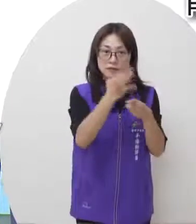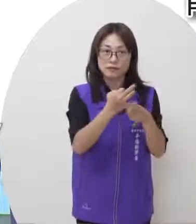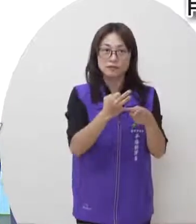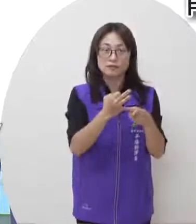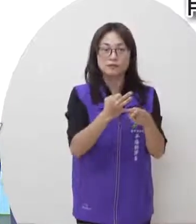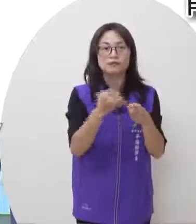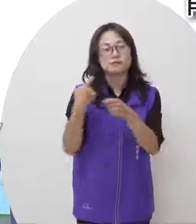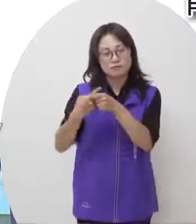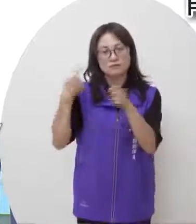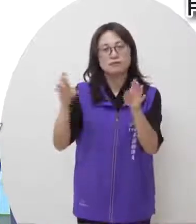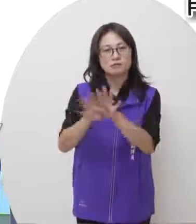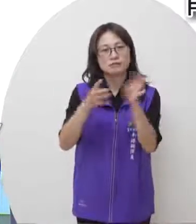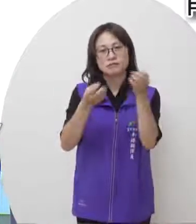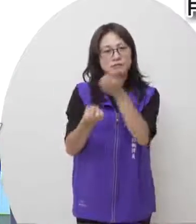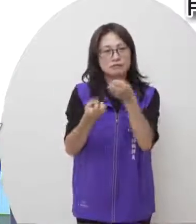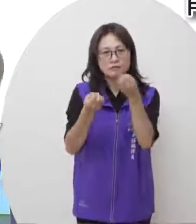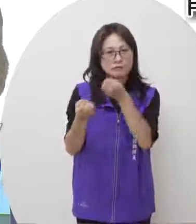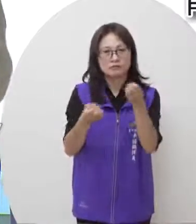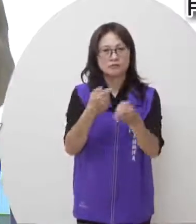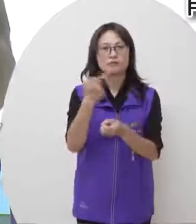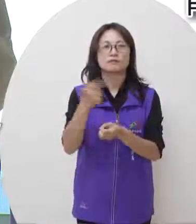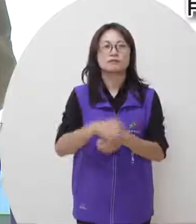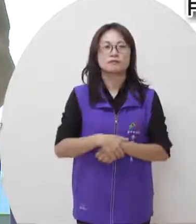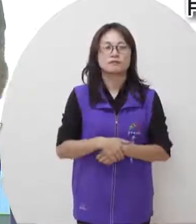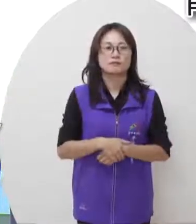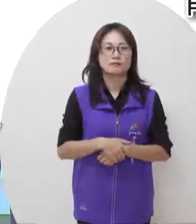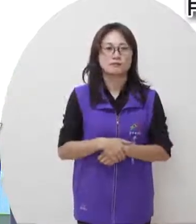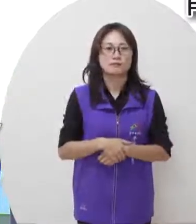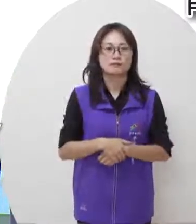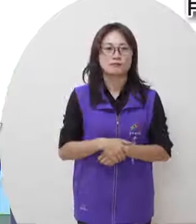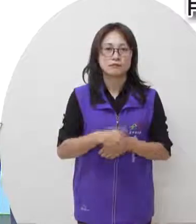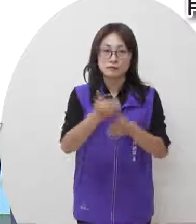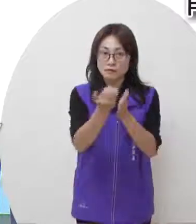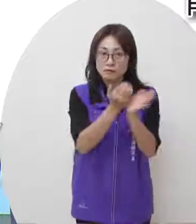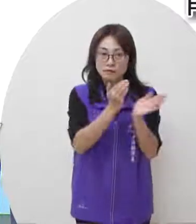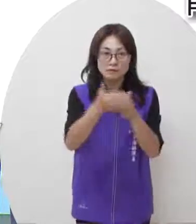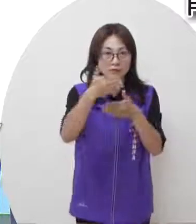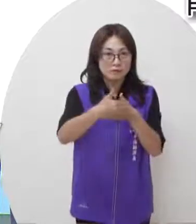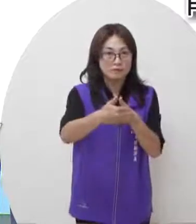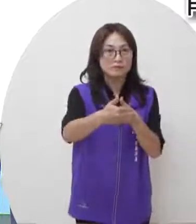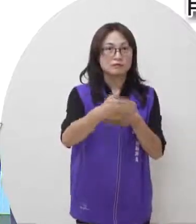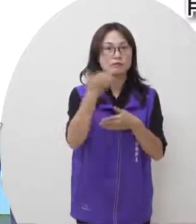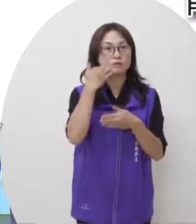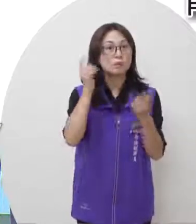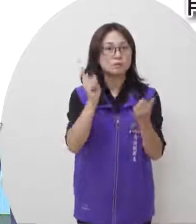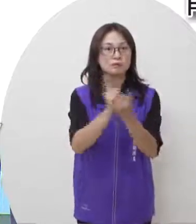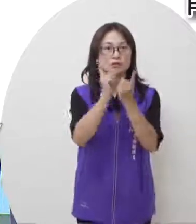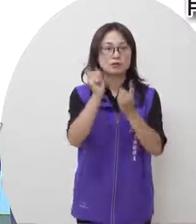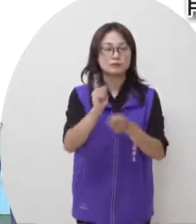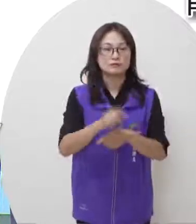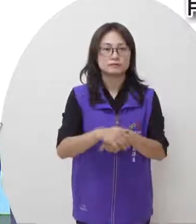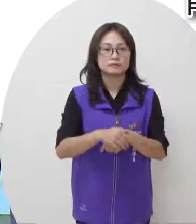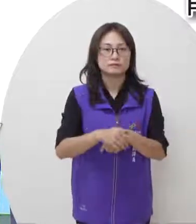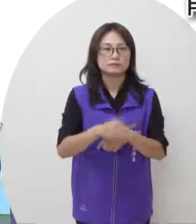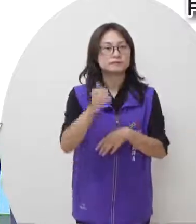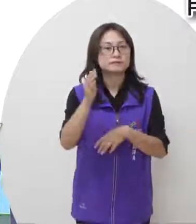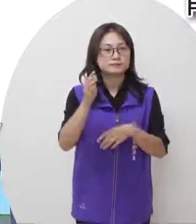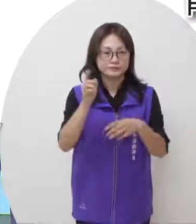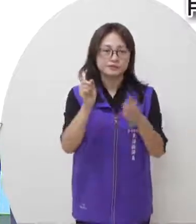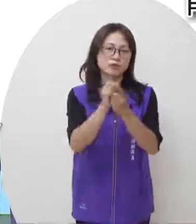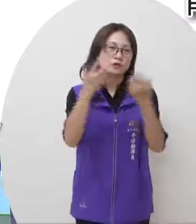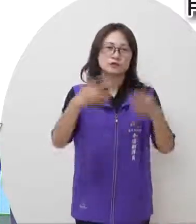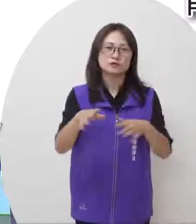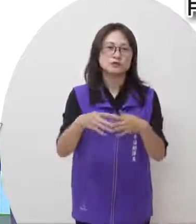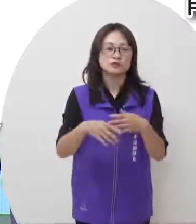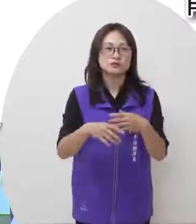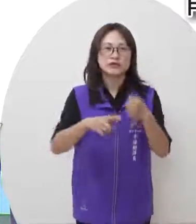就一直在做内部的讨论。那当然整个筹备甚至涉及到我们今天非常多的机关的协助，研考会、资讯